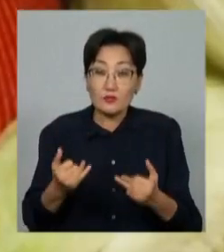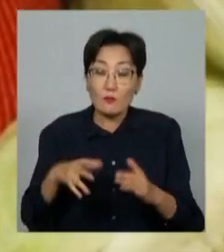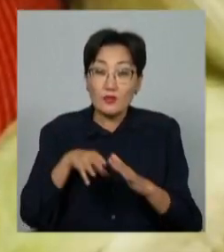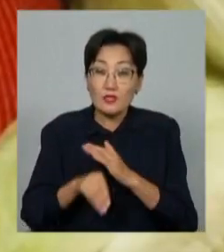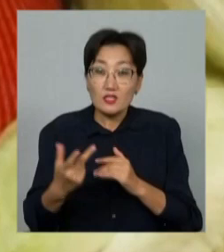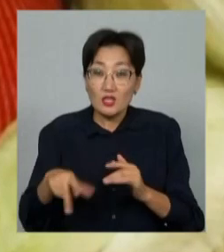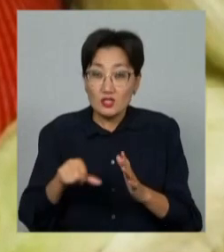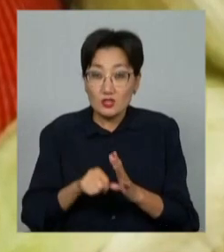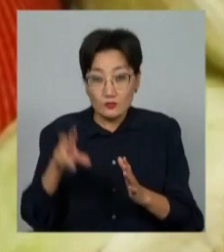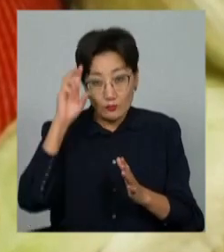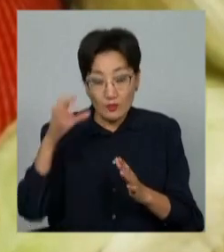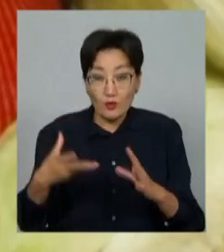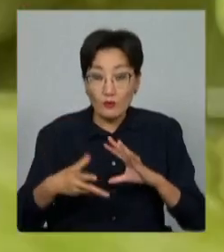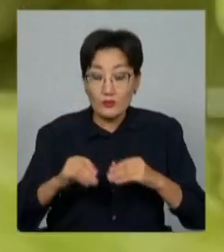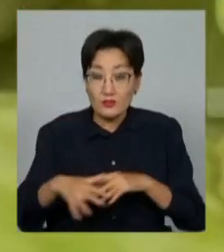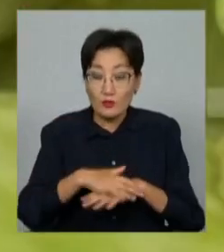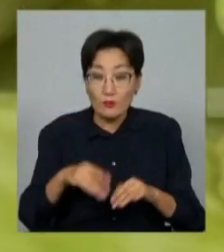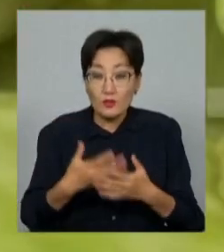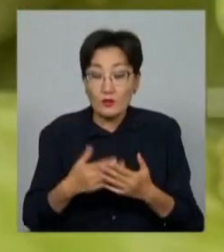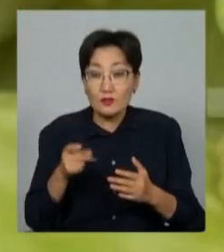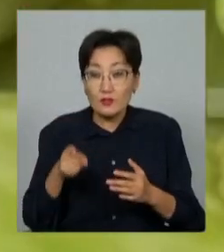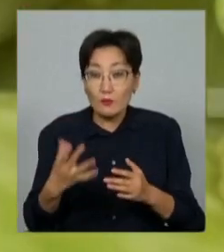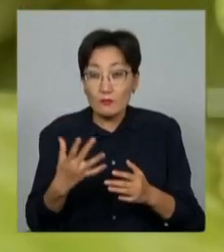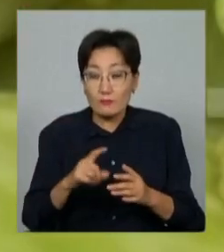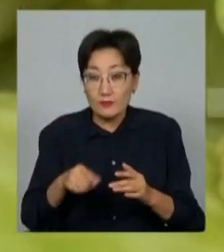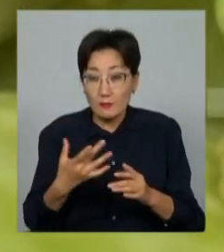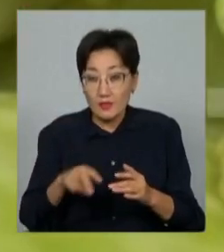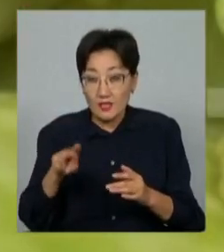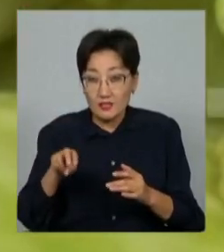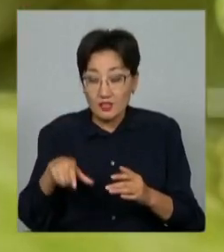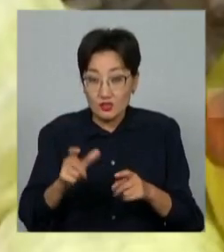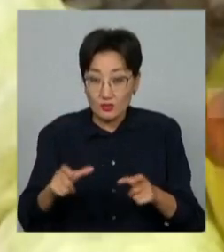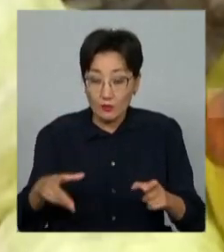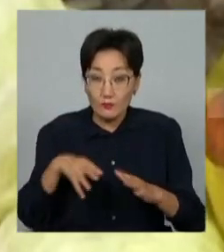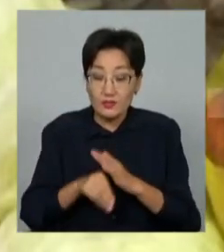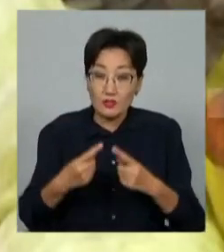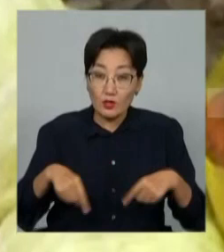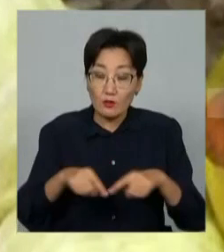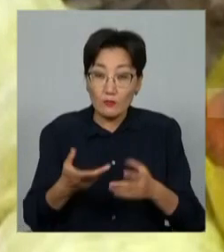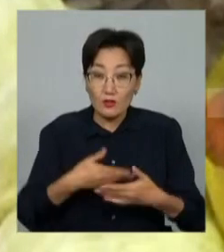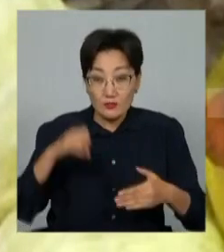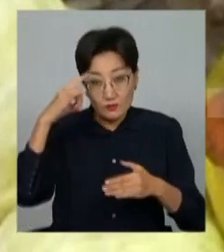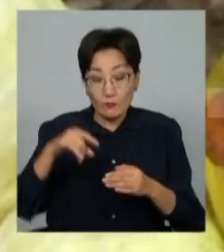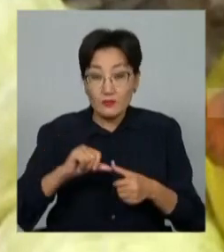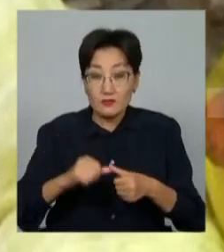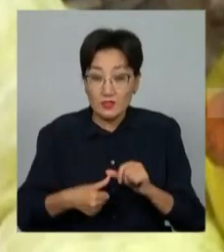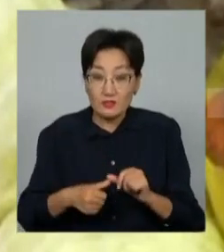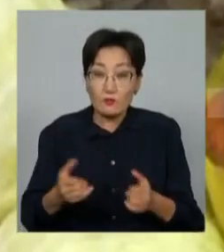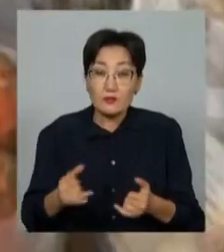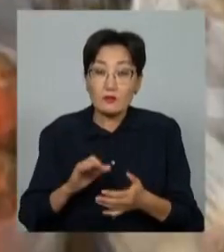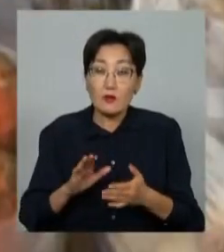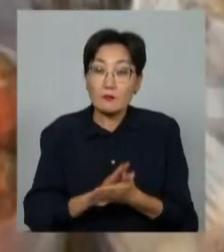входят 36 стран с общим населением почти 1,5 миллиарда человек. В рамках организации наша страна систематически